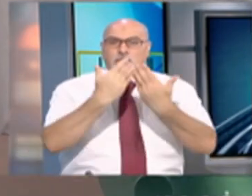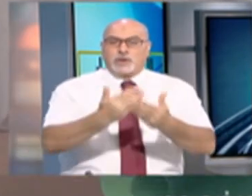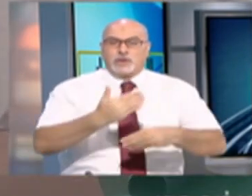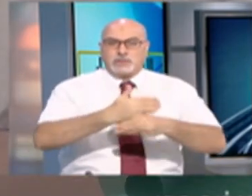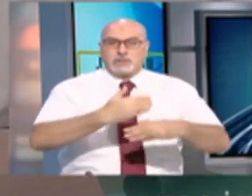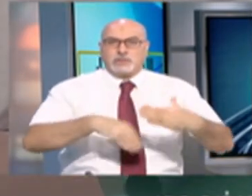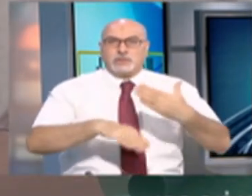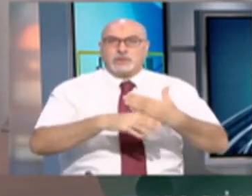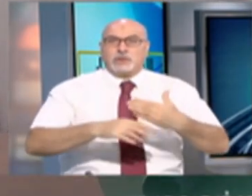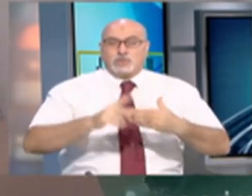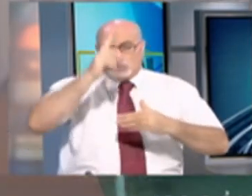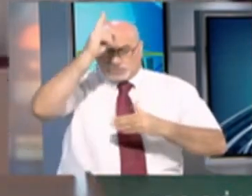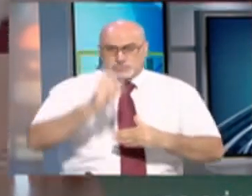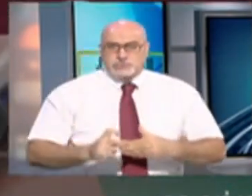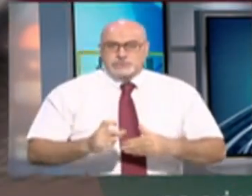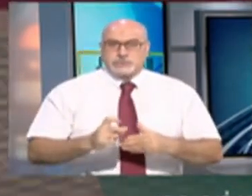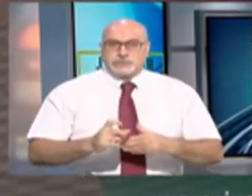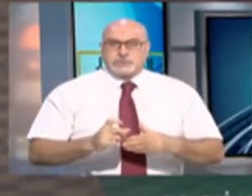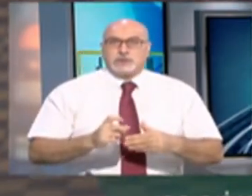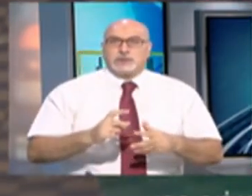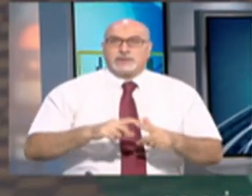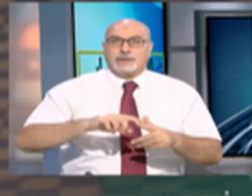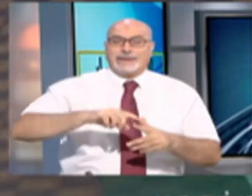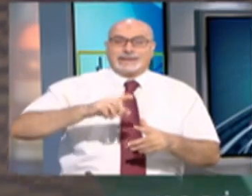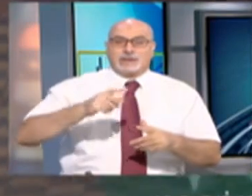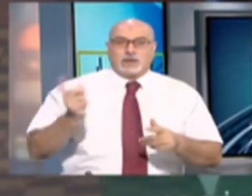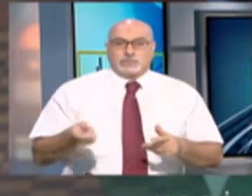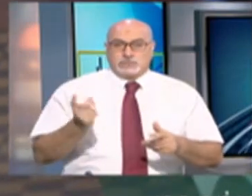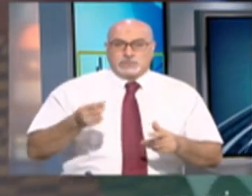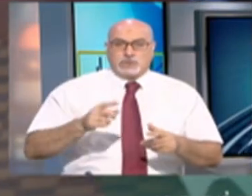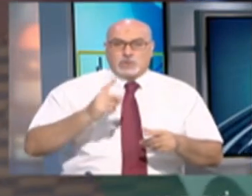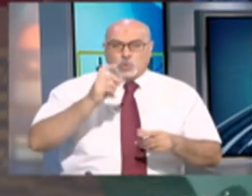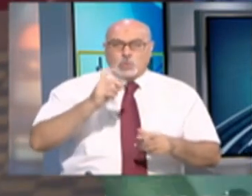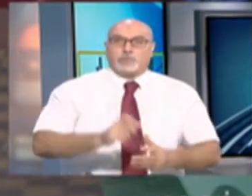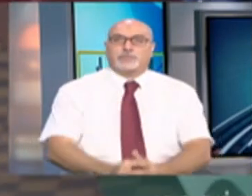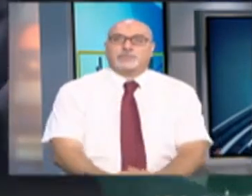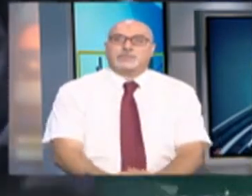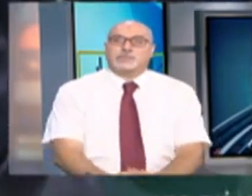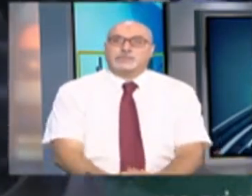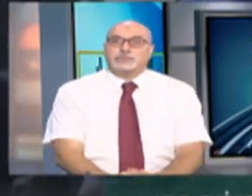حجر الأساس لانطلاق الأشغال به.